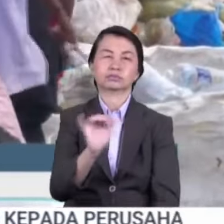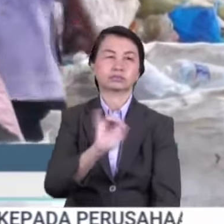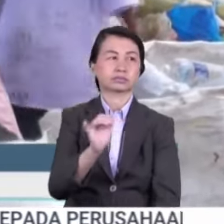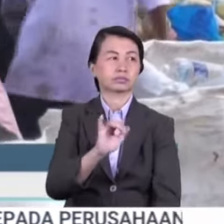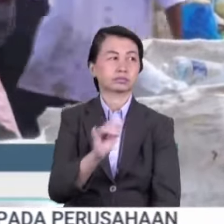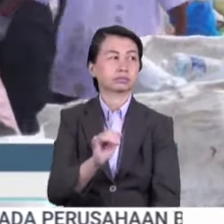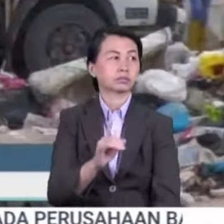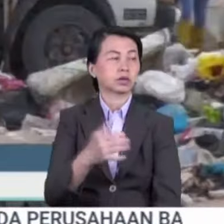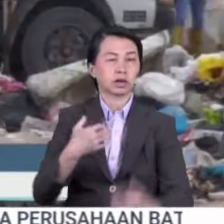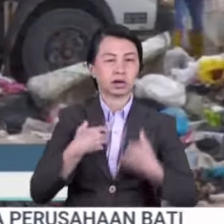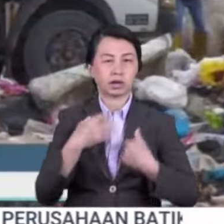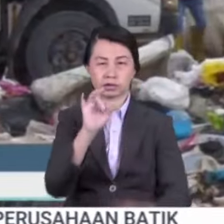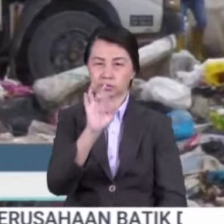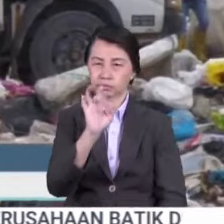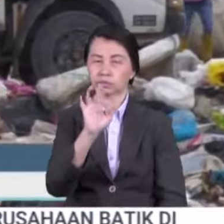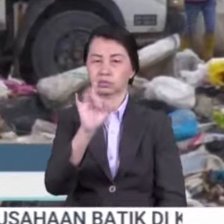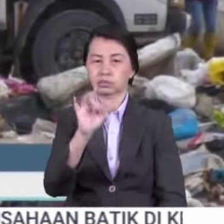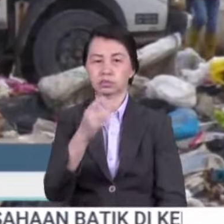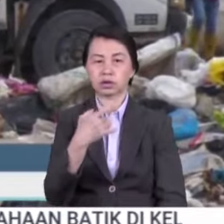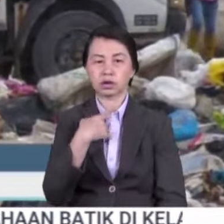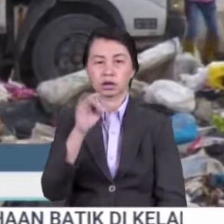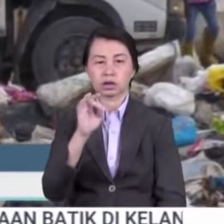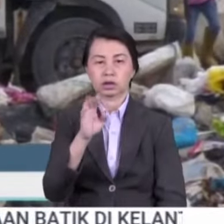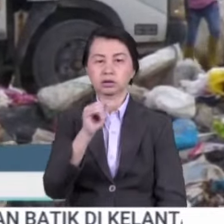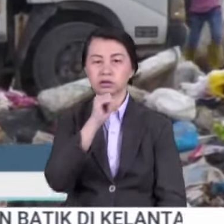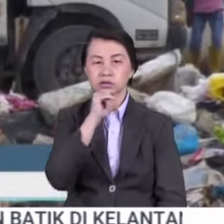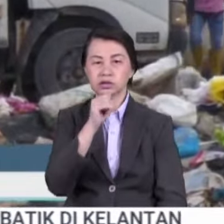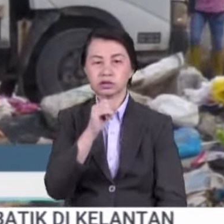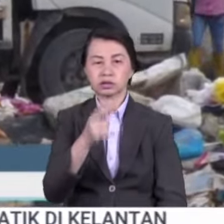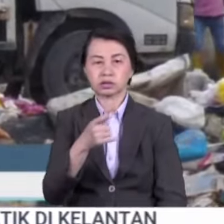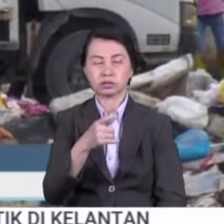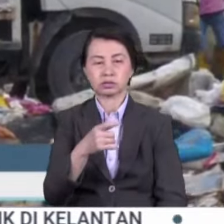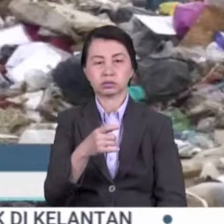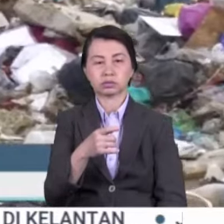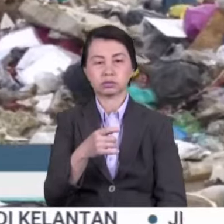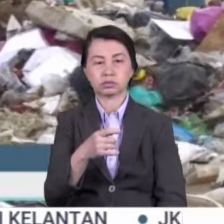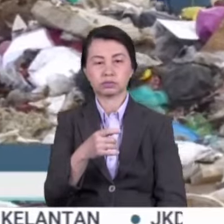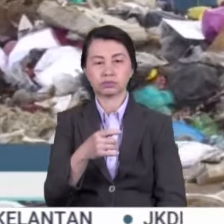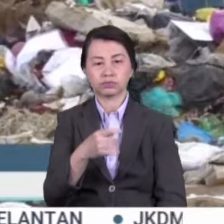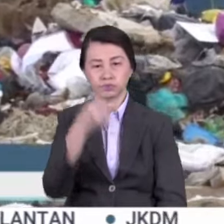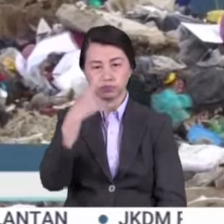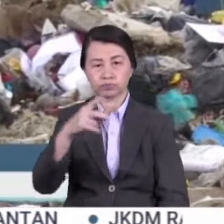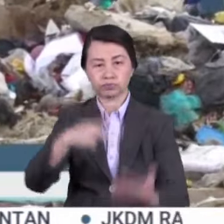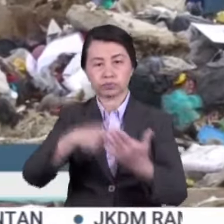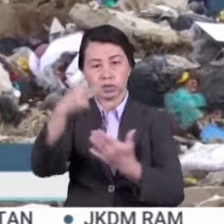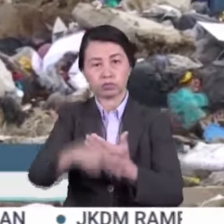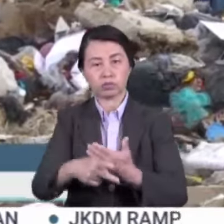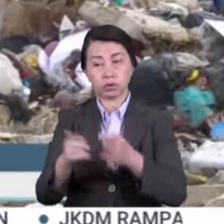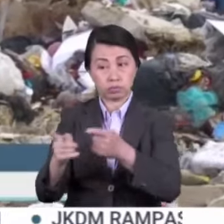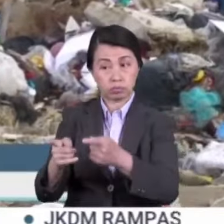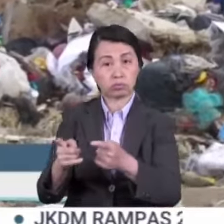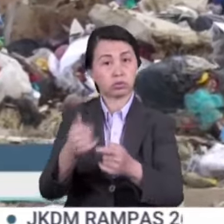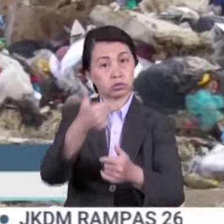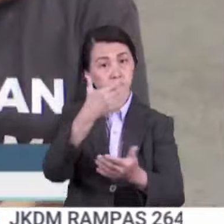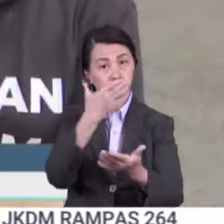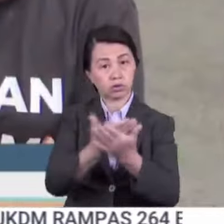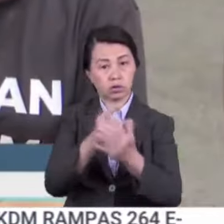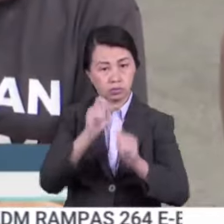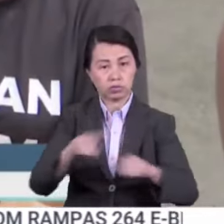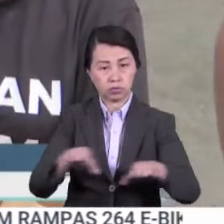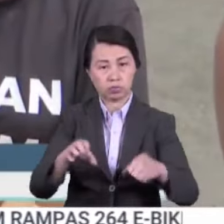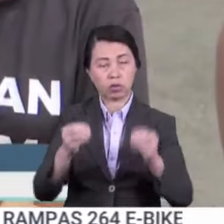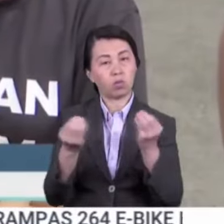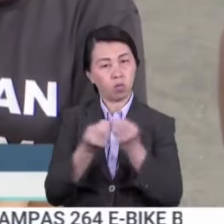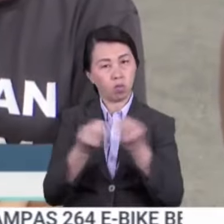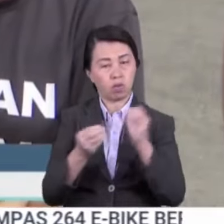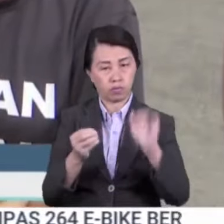there's something that should not go to the landfill lah. Yeah, so this program is really good. I think we should do this more.